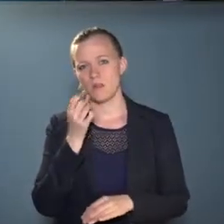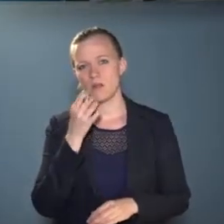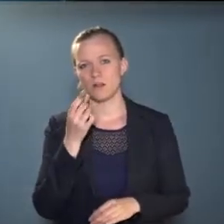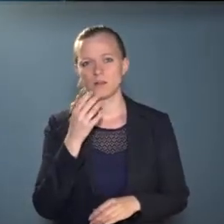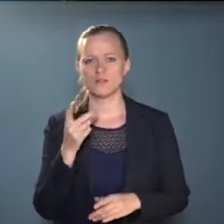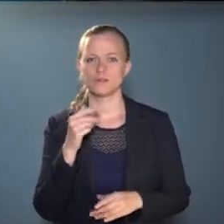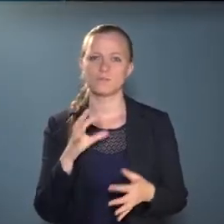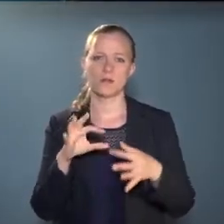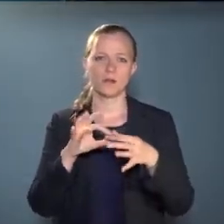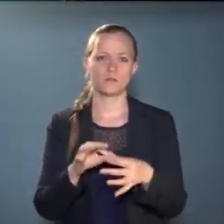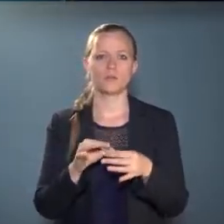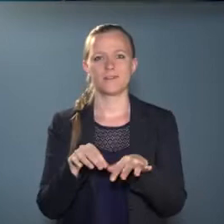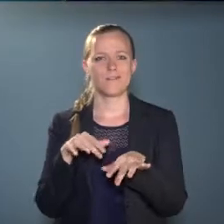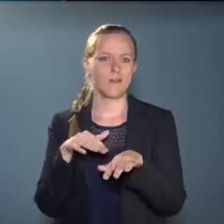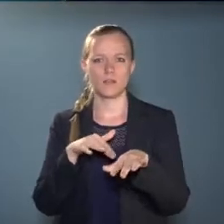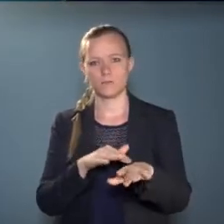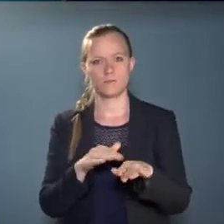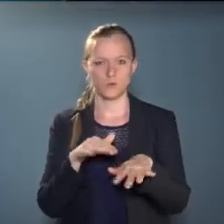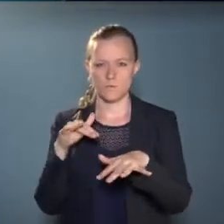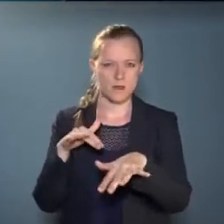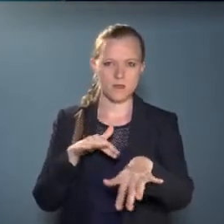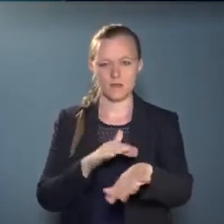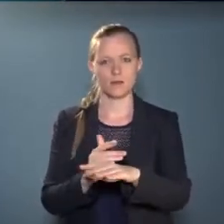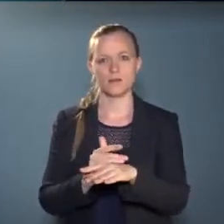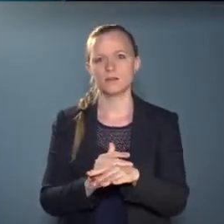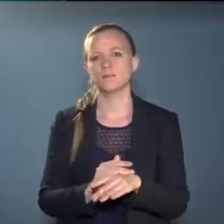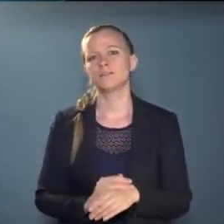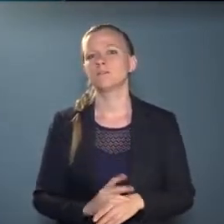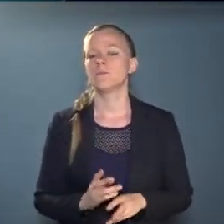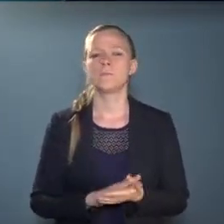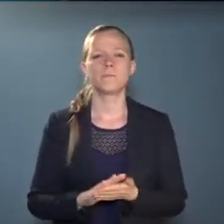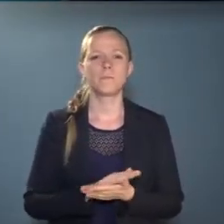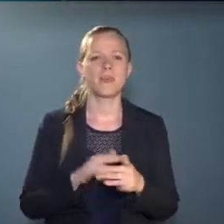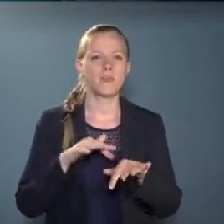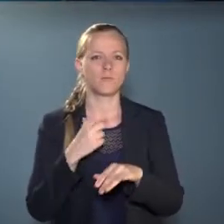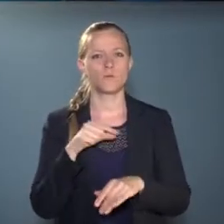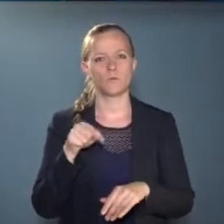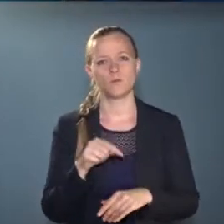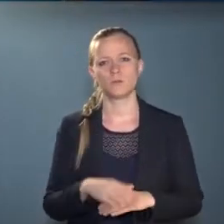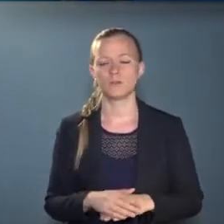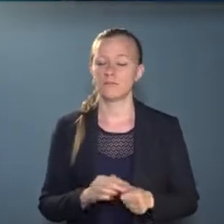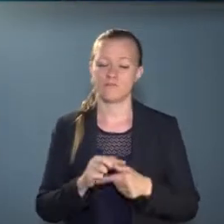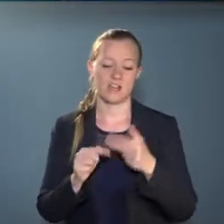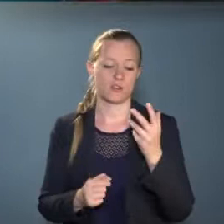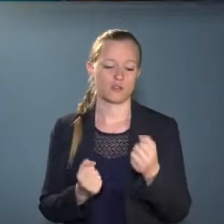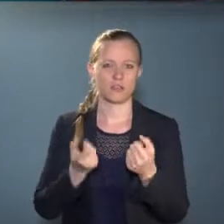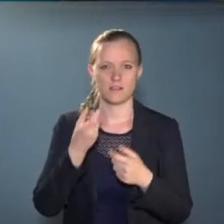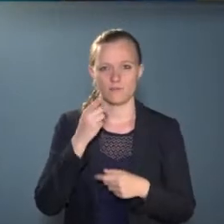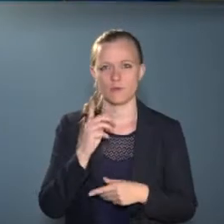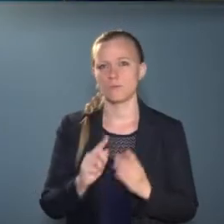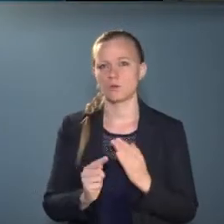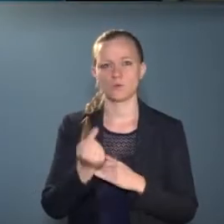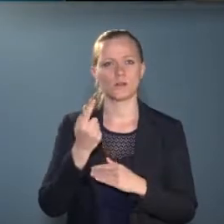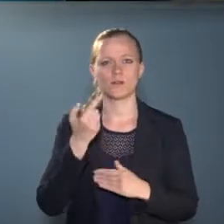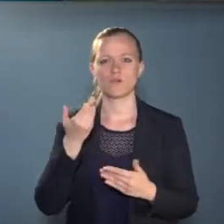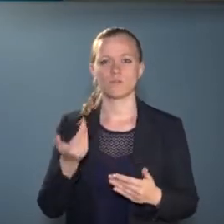a témához kapcsolódó járművek menetét Kőbányán. Milyen járművek voltak ott? Hát ebben felsorolni is nehéz lenne, ami a